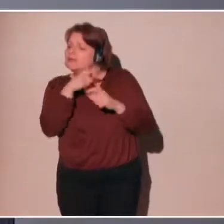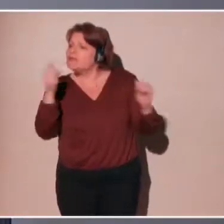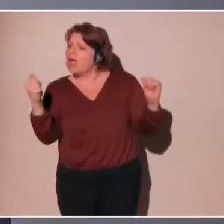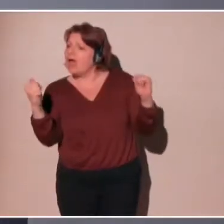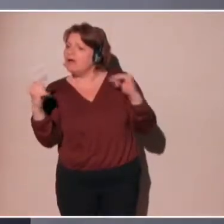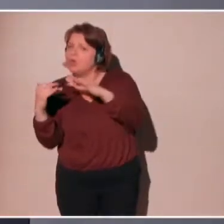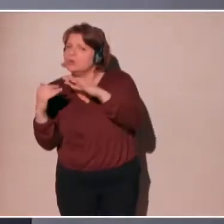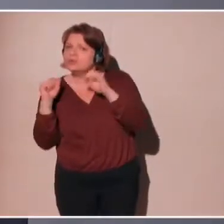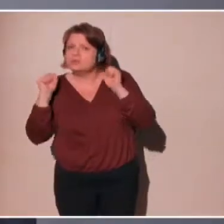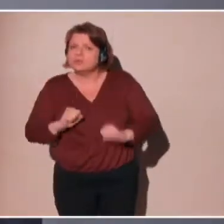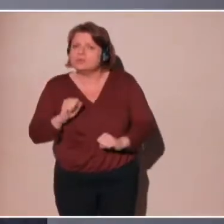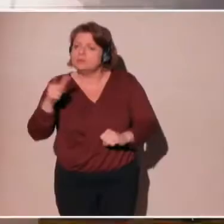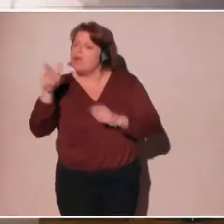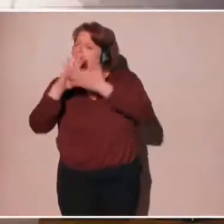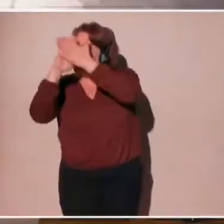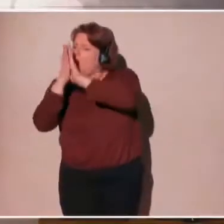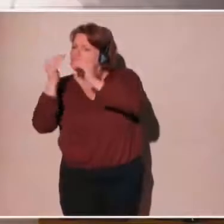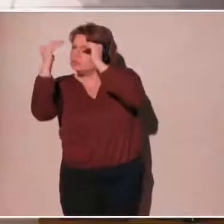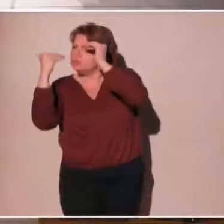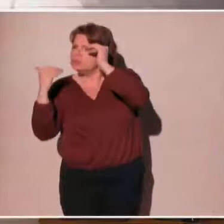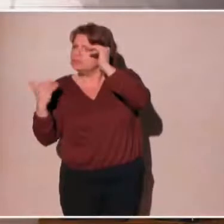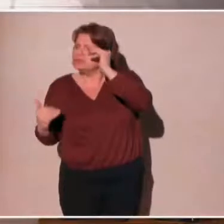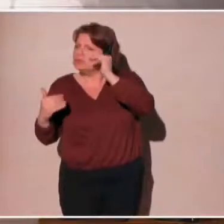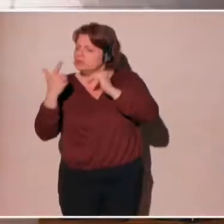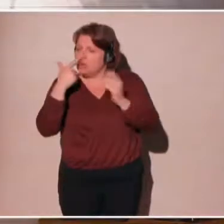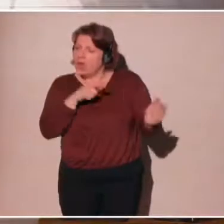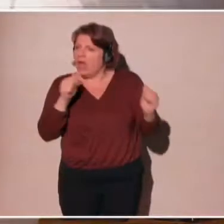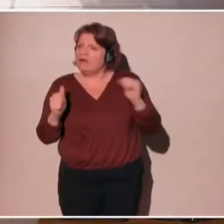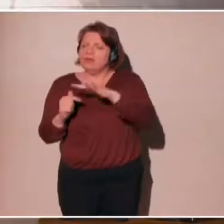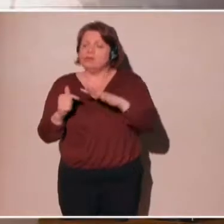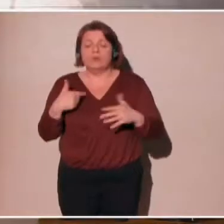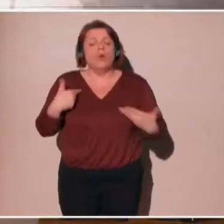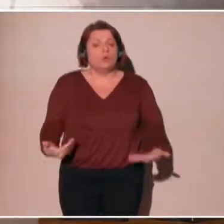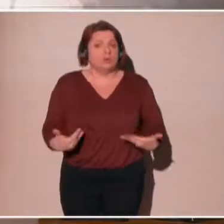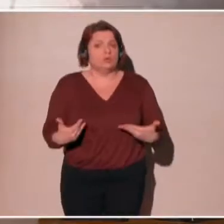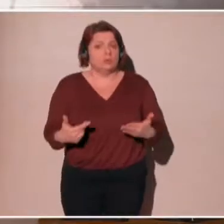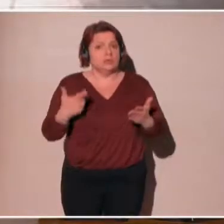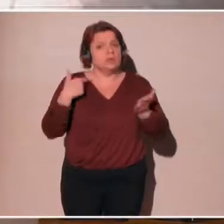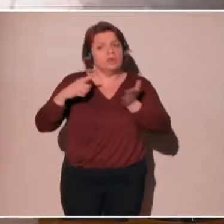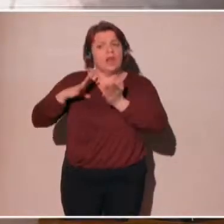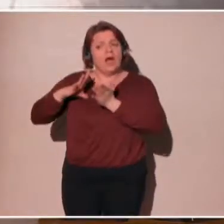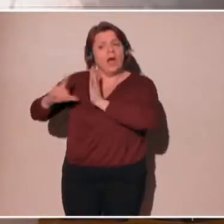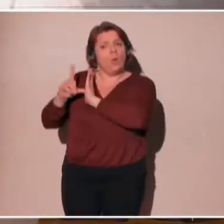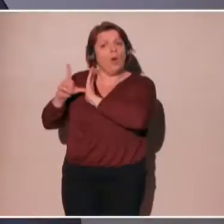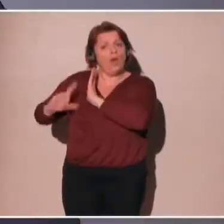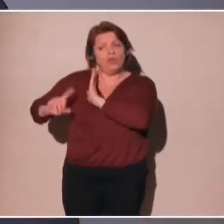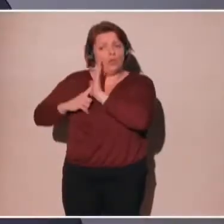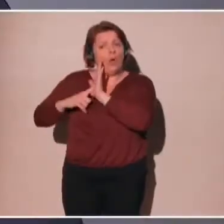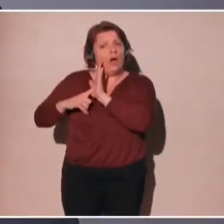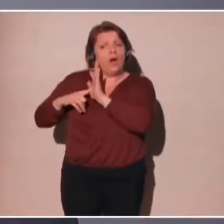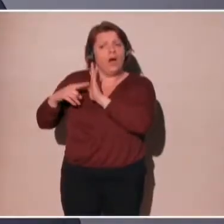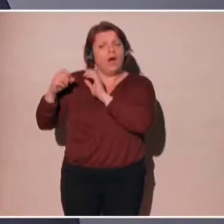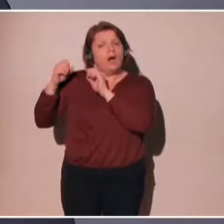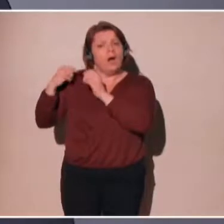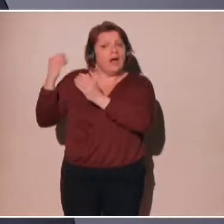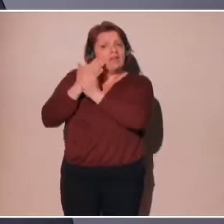et à la façon dont elles sont classées et présentées devant moi. Aujourd'hui, le droit traite différemment ces trois situations, mais elle les traite. Par exemple, vous savez